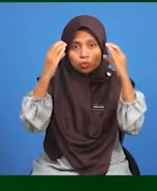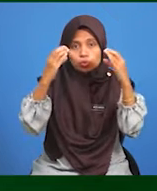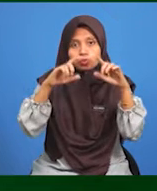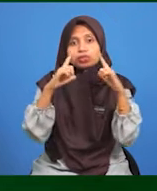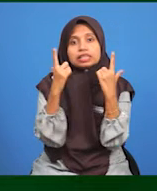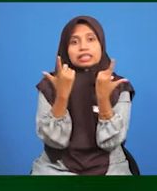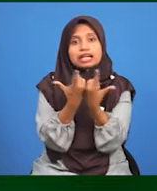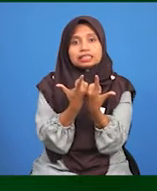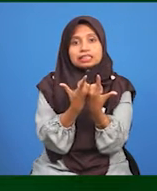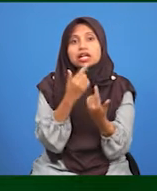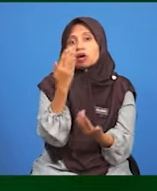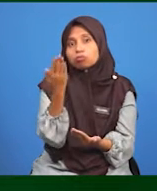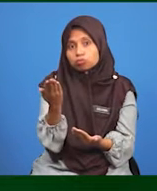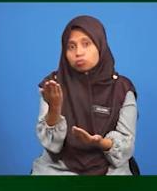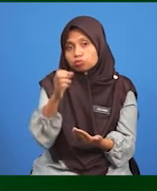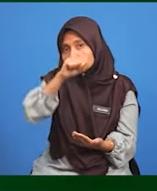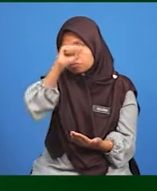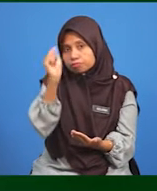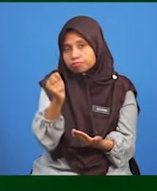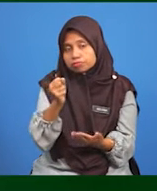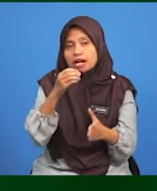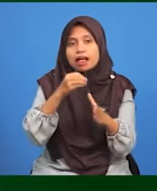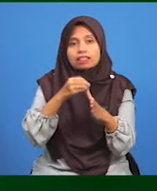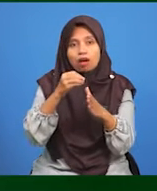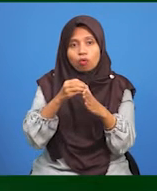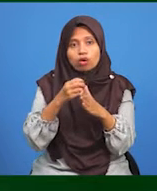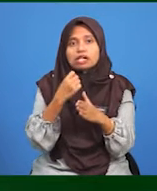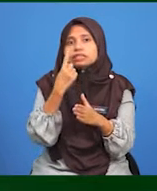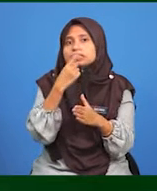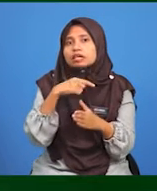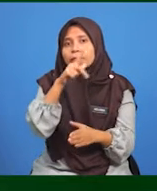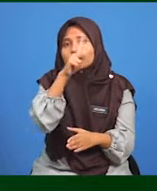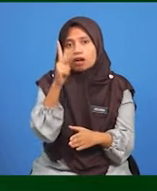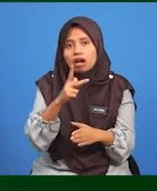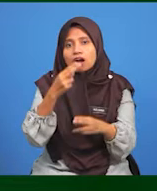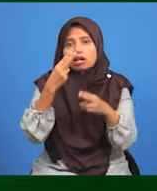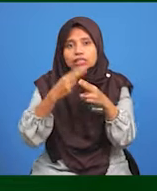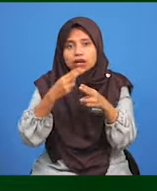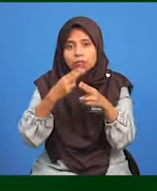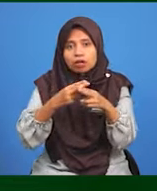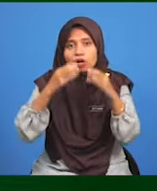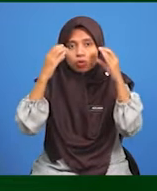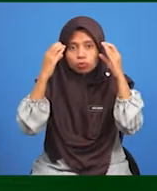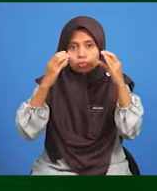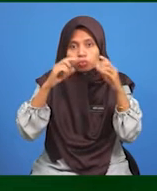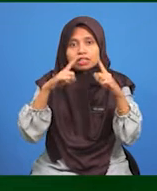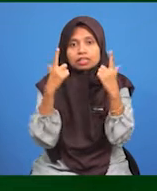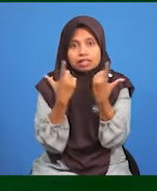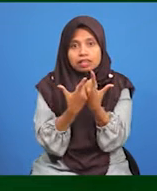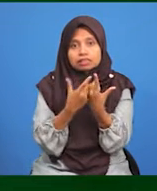kelas kamu atau Siapakah nama guru kelas